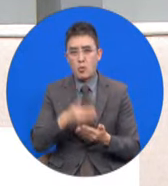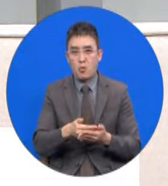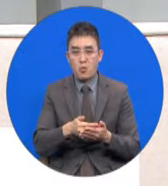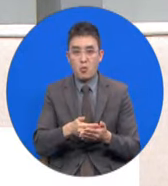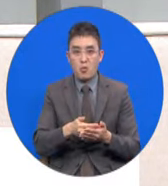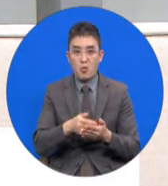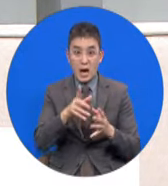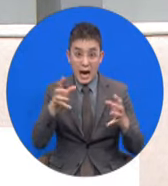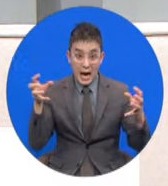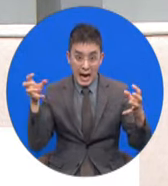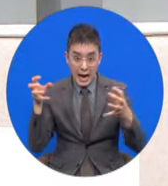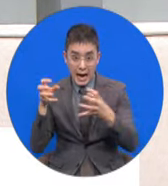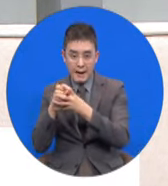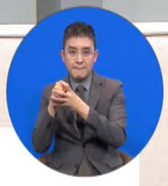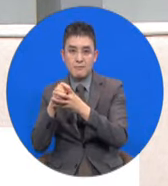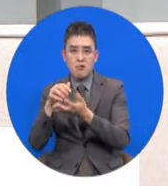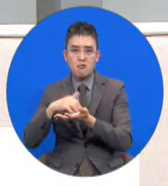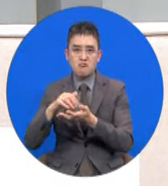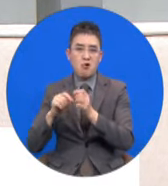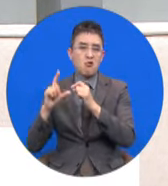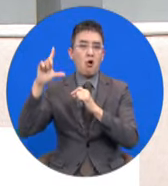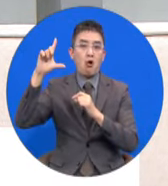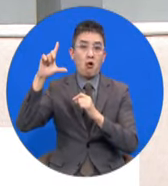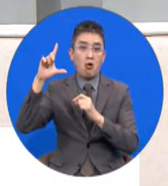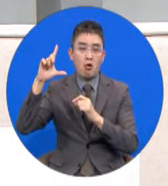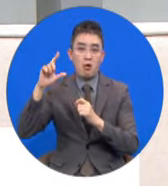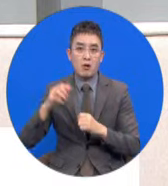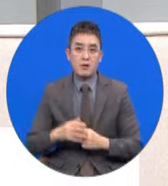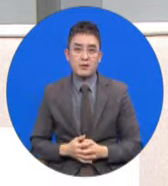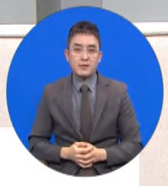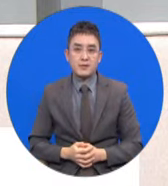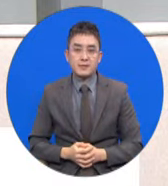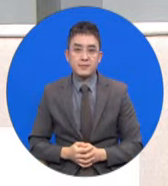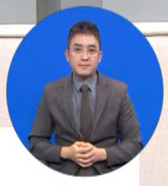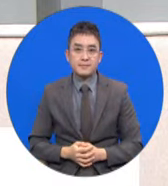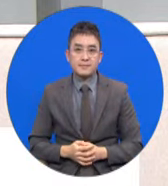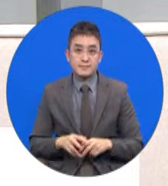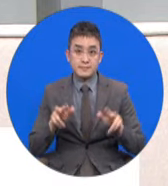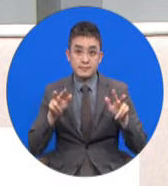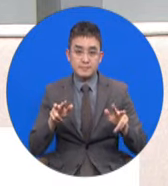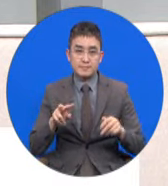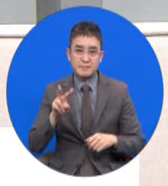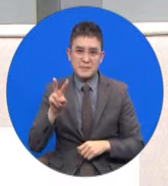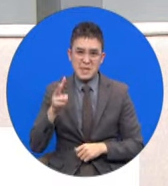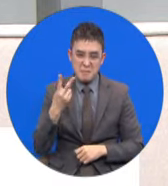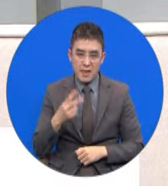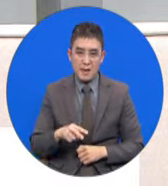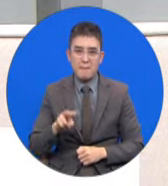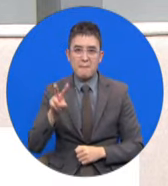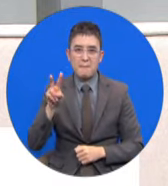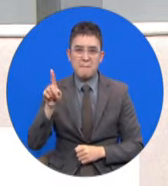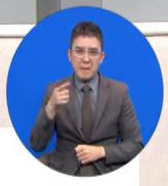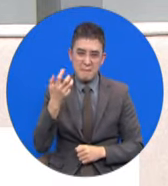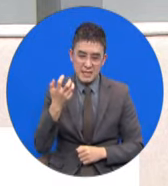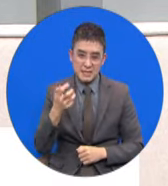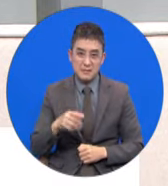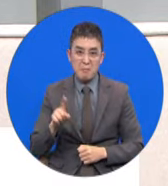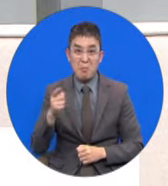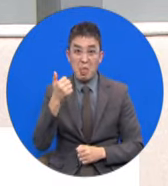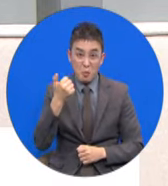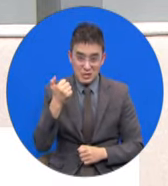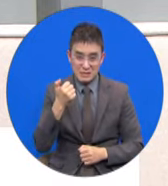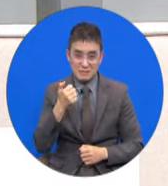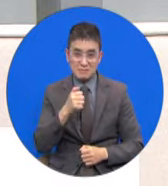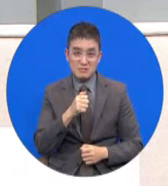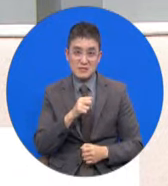거 아니겠습니까? 의석 하나가 중요한 게 지금 의미 있는 숫자가 200개, 180개, 151개 이런 게 나오는데